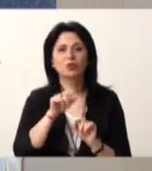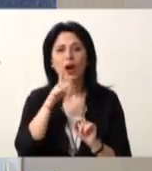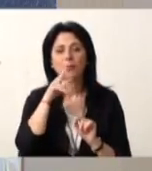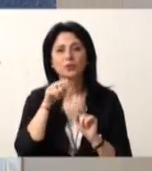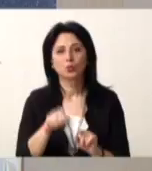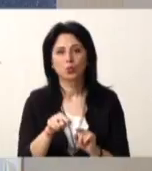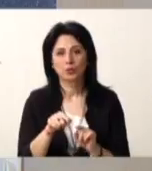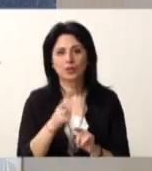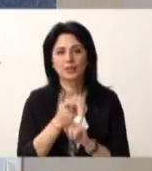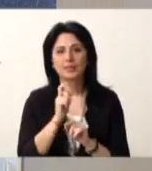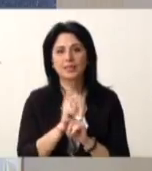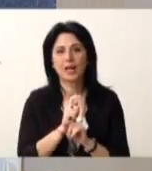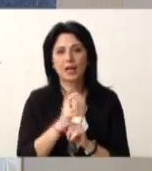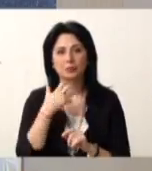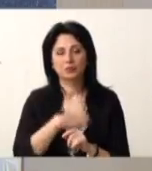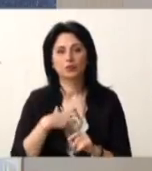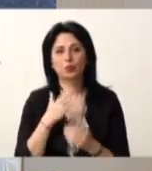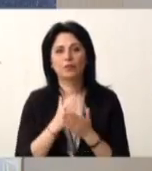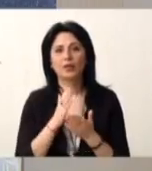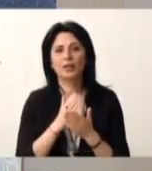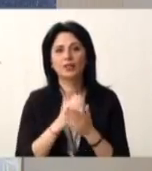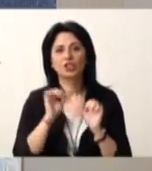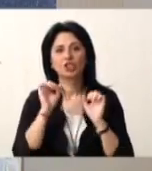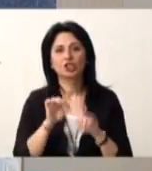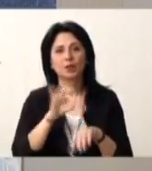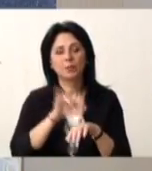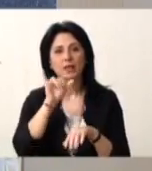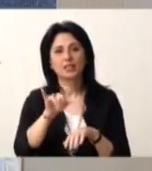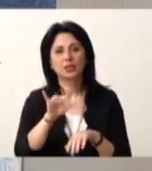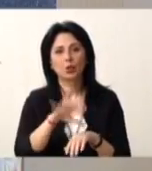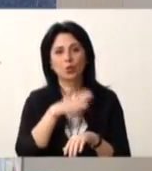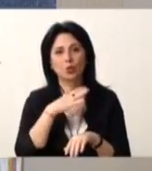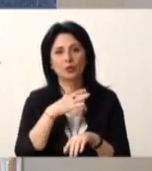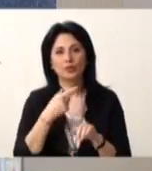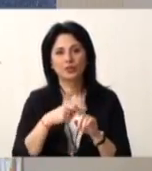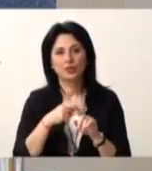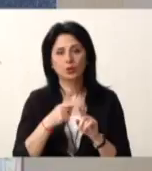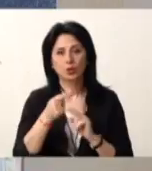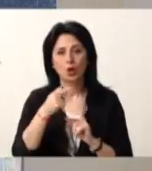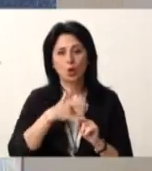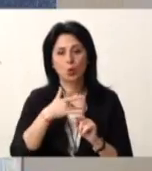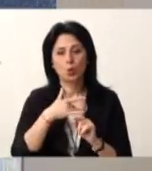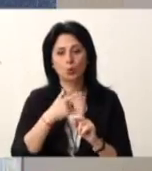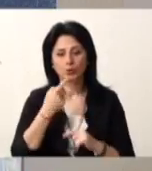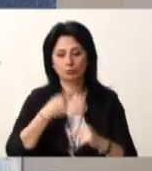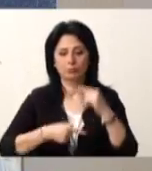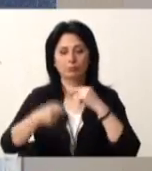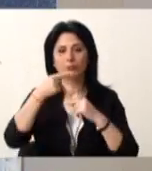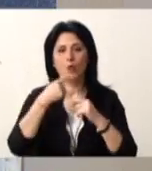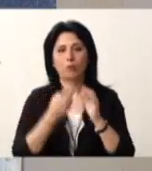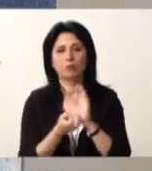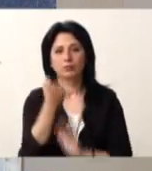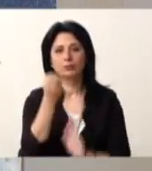დროს ძალიან მნიშვნელოვანი არის, შეიძლება პაციენტს ქონდეს უკუდინება უჭიდან საყლაპავში, მაგრამ